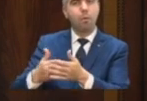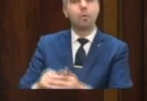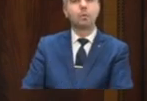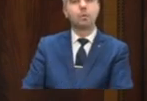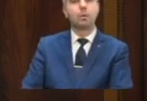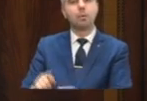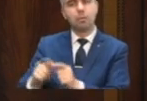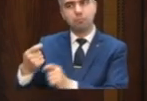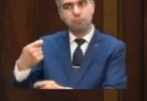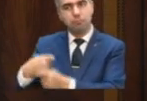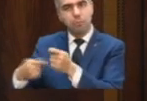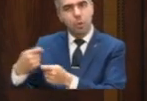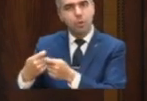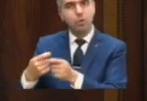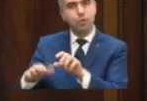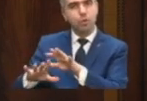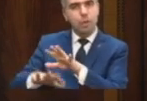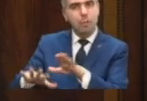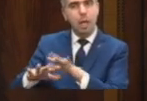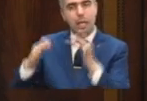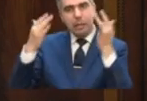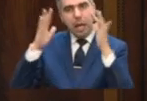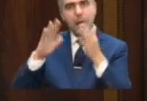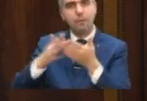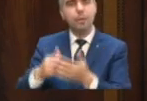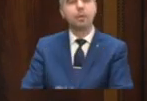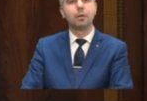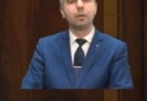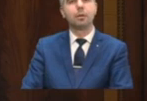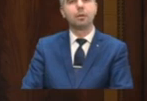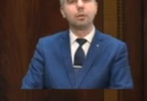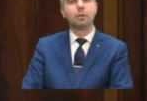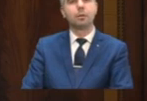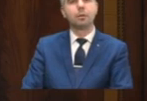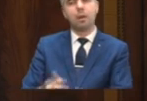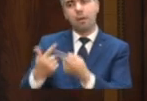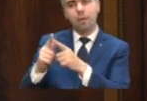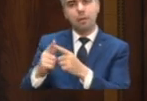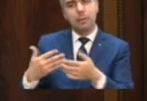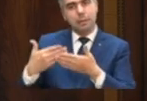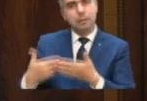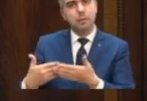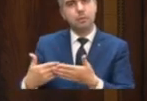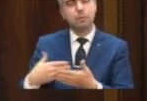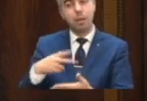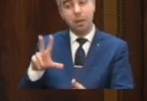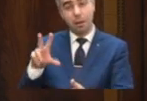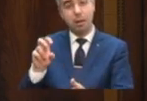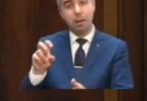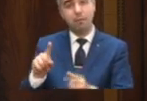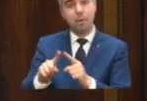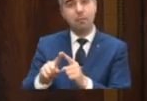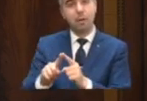الجوانب الاقتصادية الاجتماعية والثقافية، وكتلائم أيضا مع الحاجيات الراهنة، لأن كما كتعرفوا الحاجيات